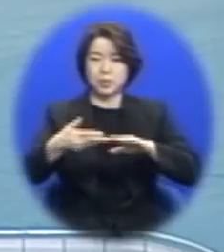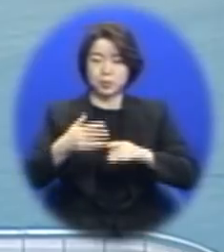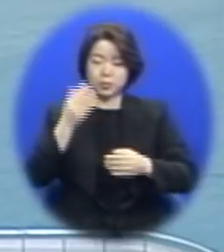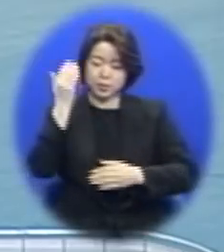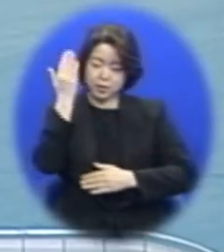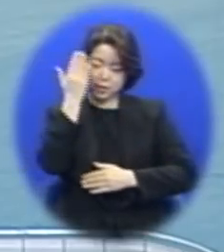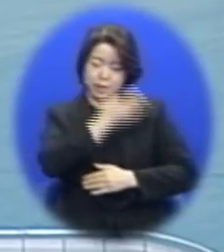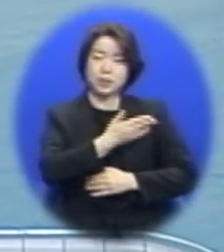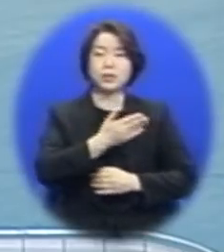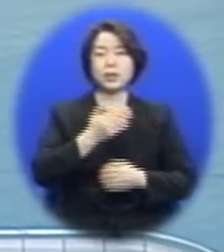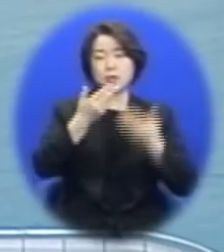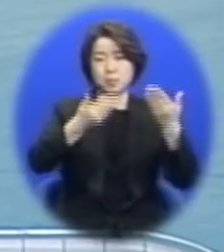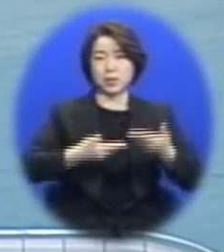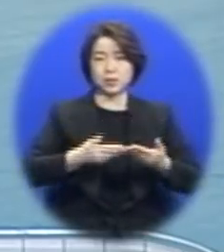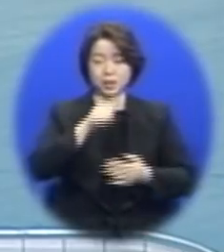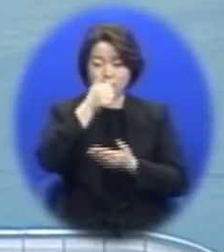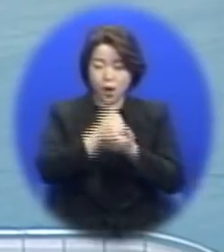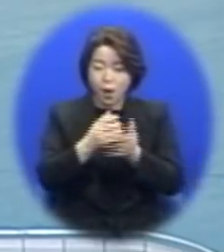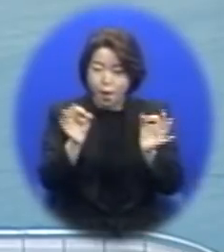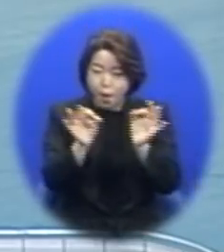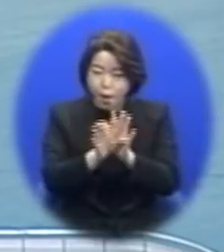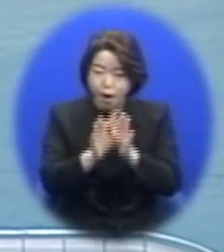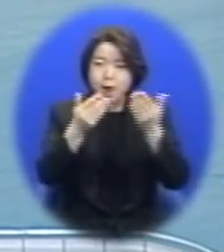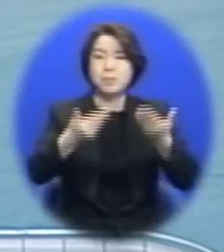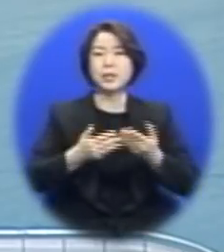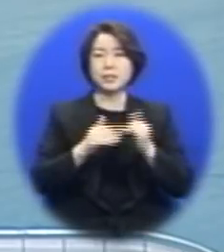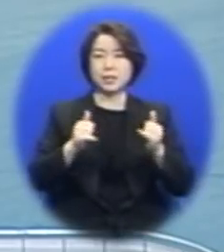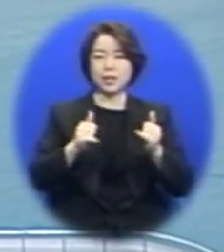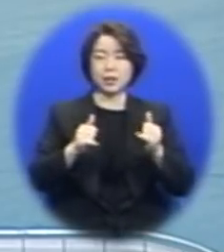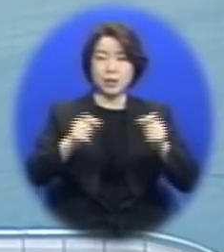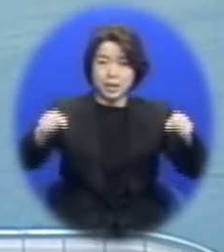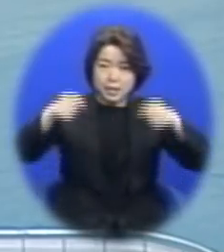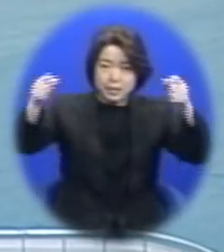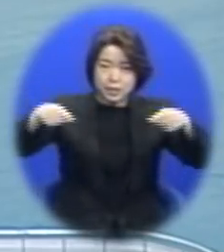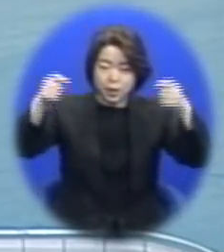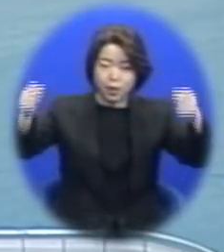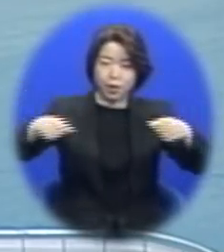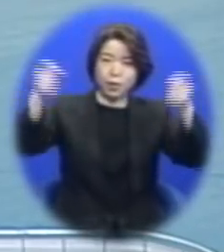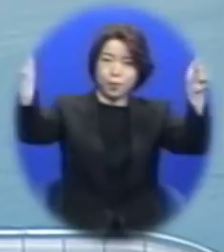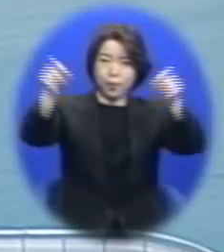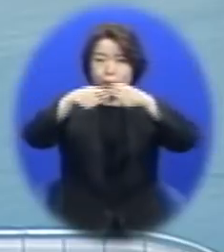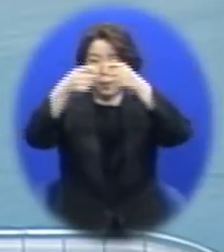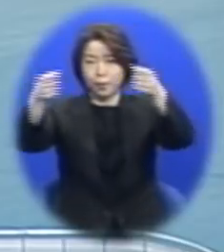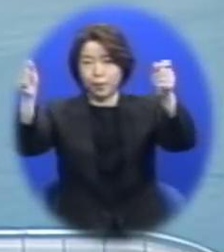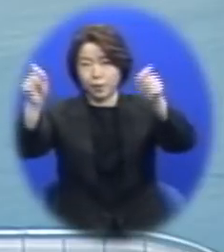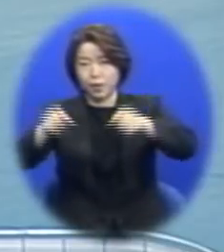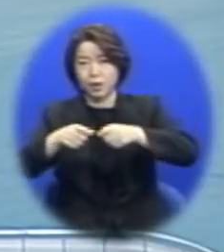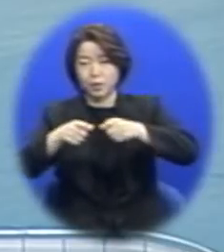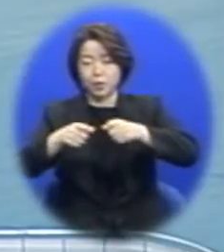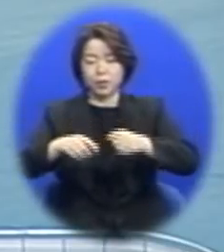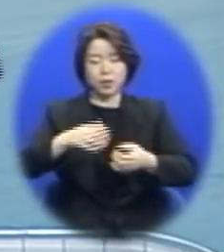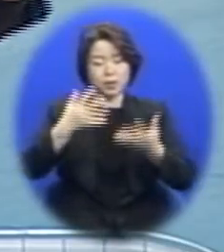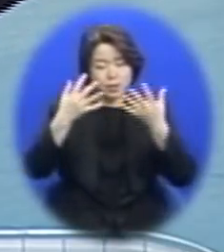확신을 가진 사람, 그들이 종려나무 가지를 흔들고 셀 수도 없는 많은 사람들이 함께 하나님의 보좌